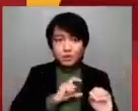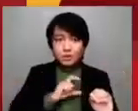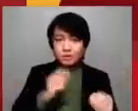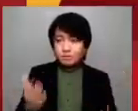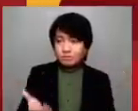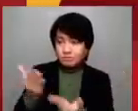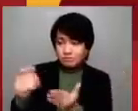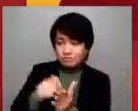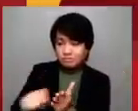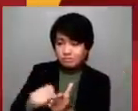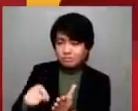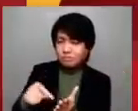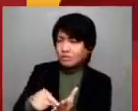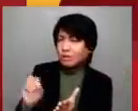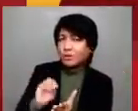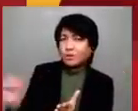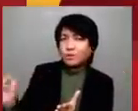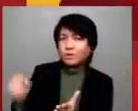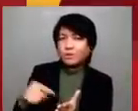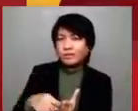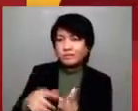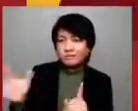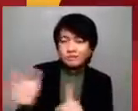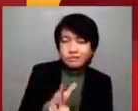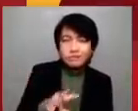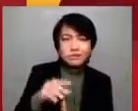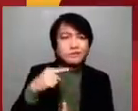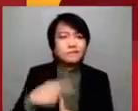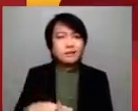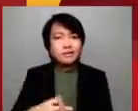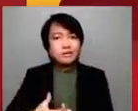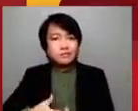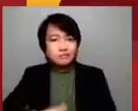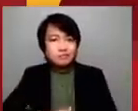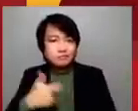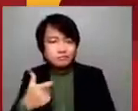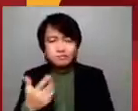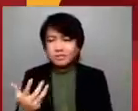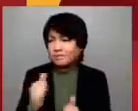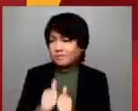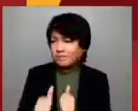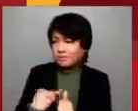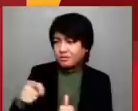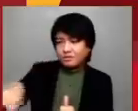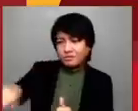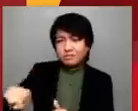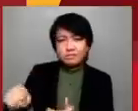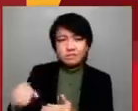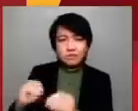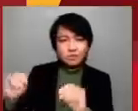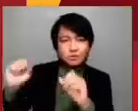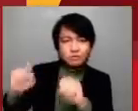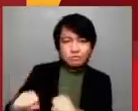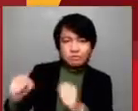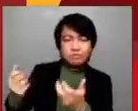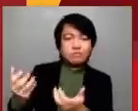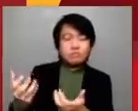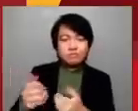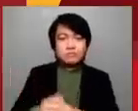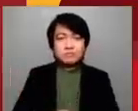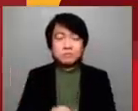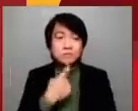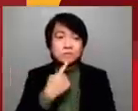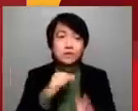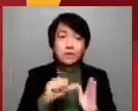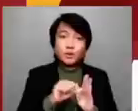pumayag na lamang doon sa kaso na ito that is clearly one sided in favor of Mr Gonzalez sabi ni Fortune Humihingi na ng tulong sa